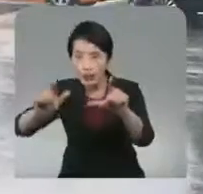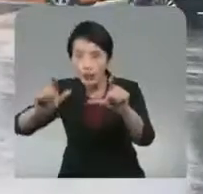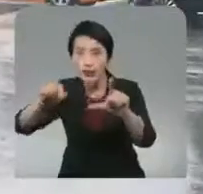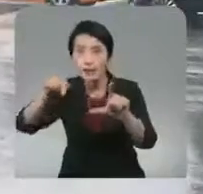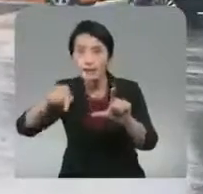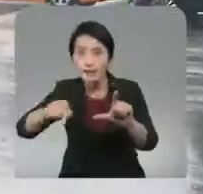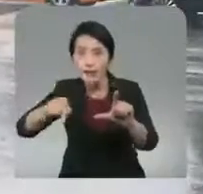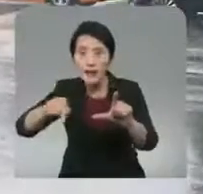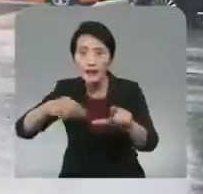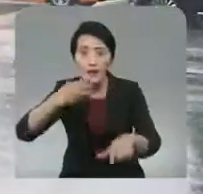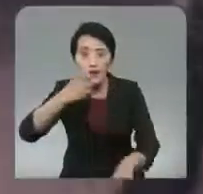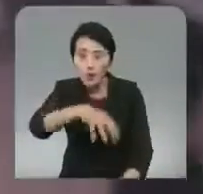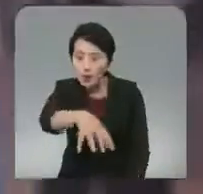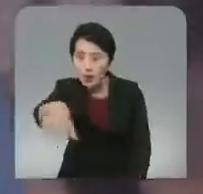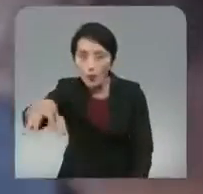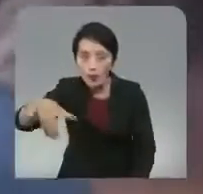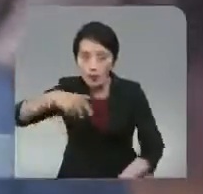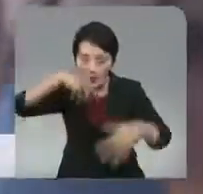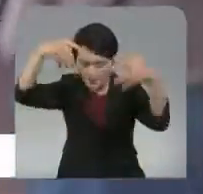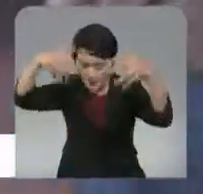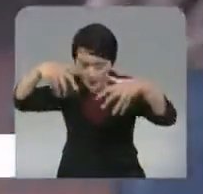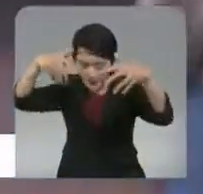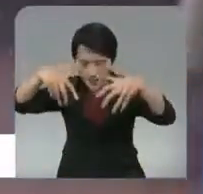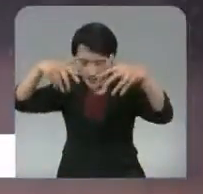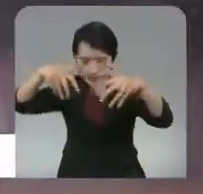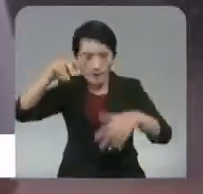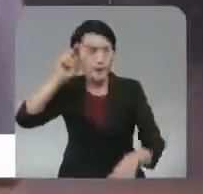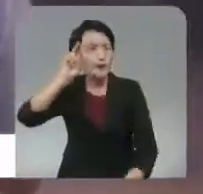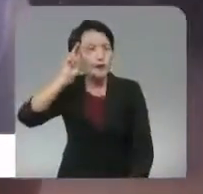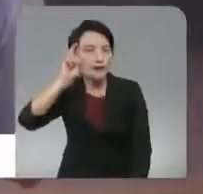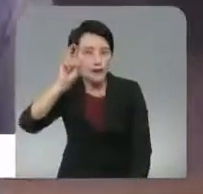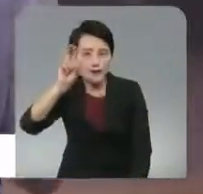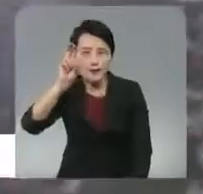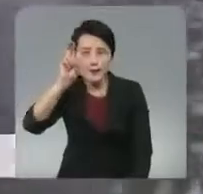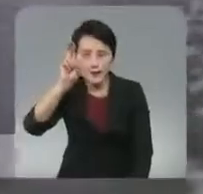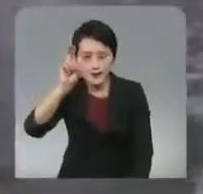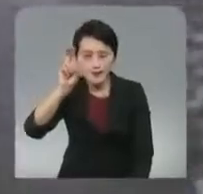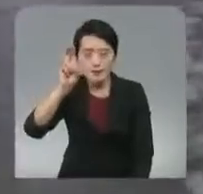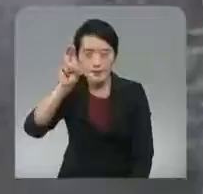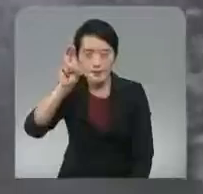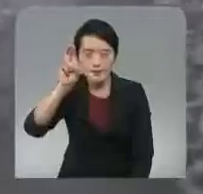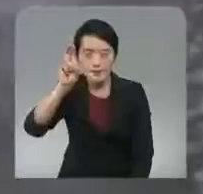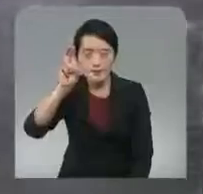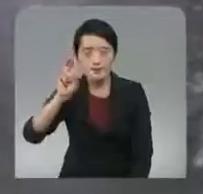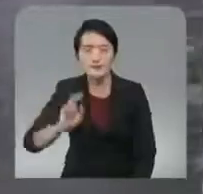33 degrés mardi. Néanmoins, la basse pression devrait faire monter le front pluvieux